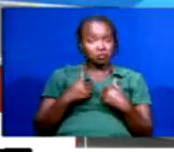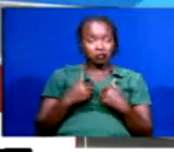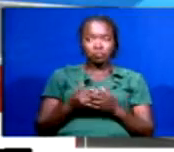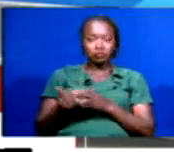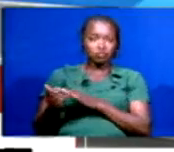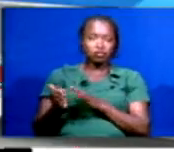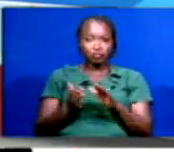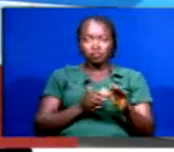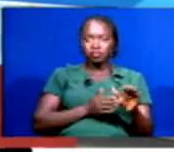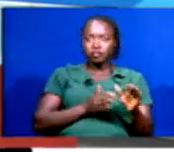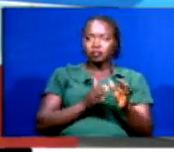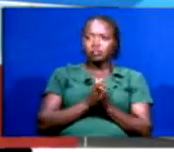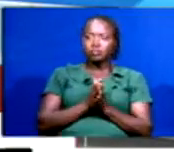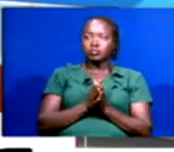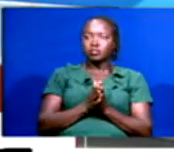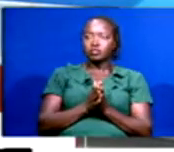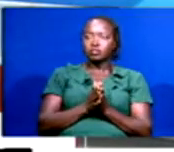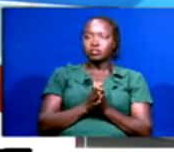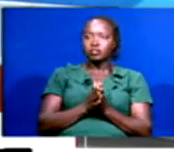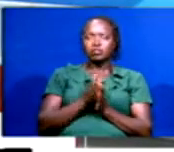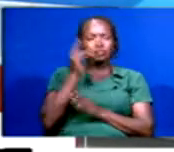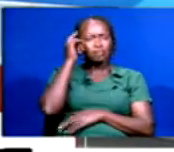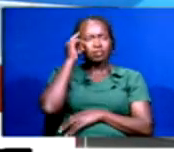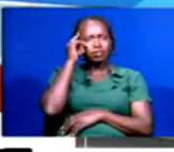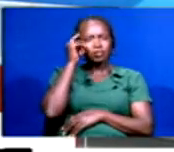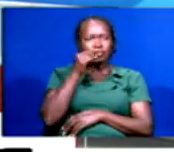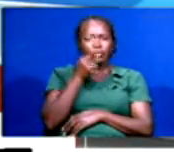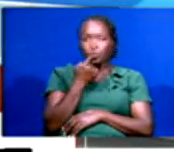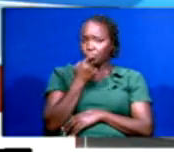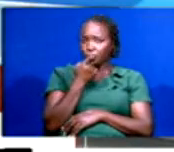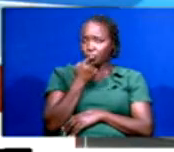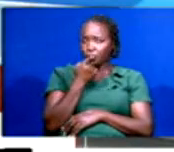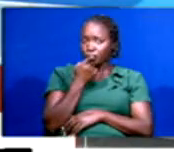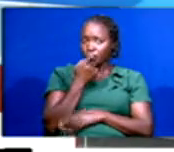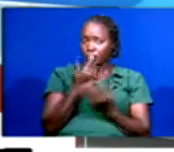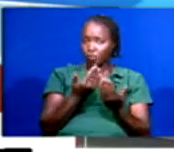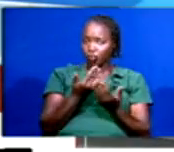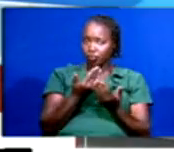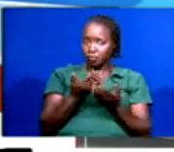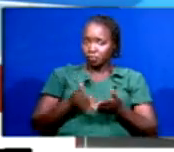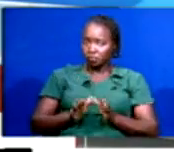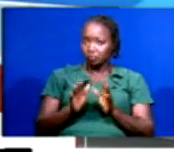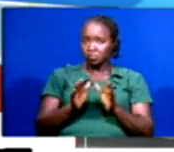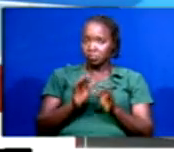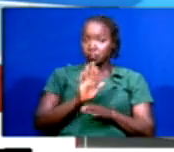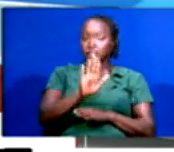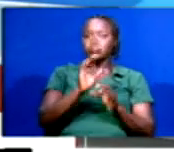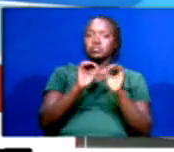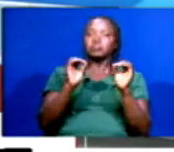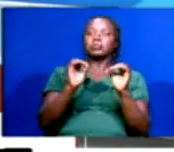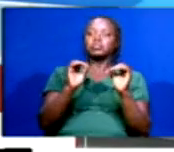Tukisangamana ni kwamba mpenzi mtazamaji, tafakari hili, kumnyonyesha mtoto ambaye sio wako. Kwake Rose Boke mwenye umri wa